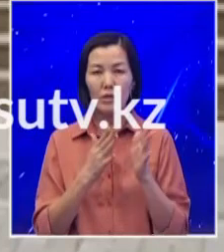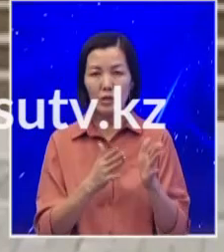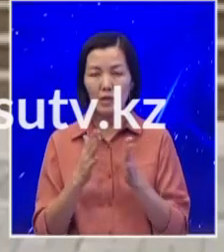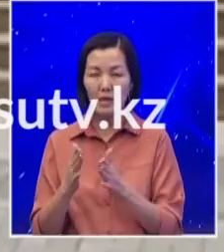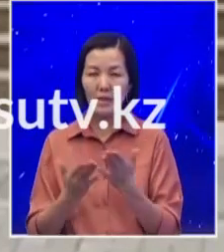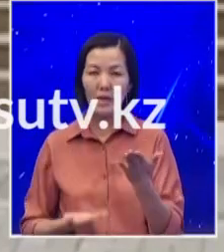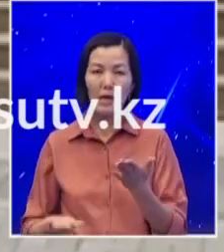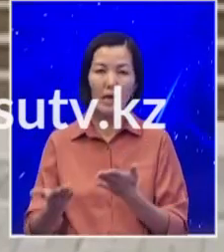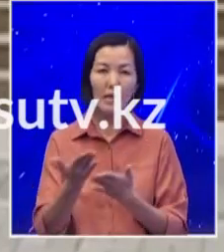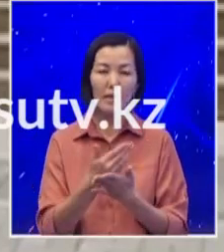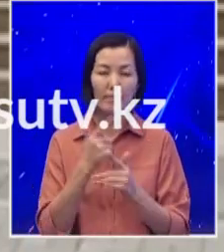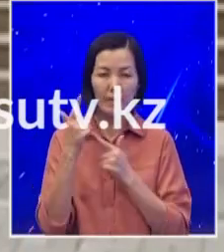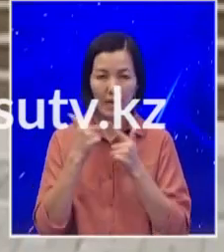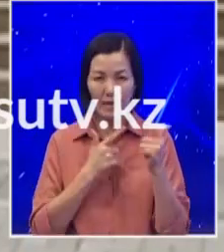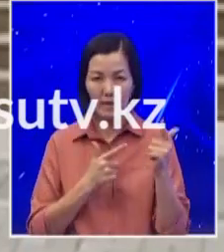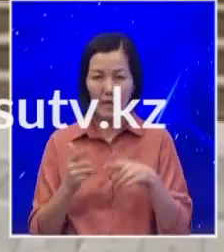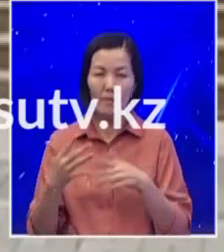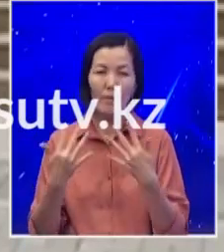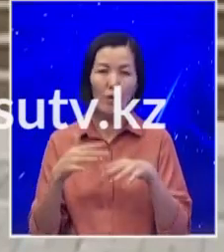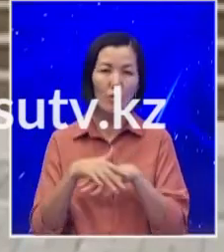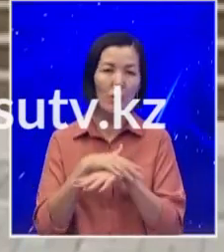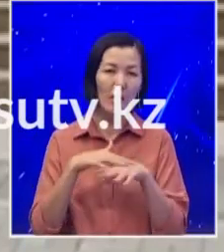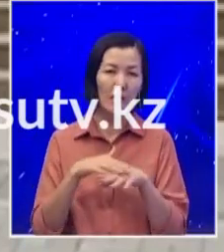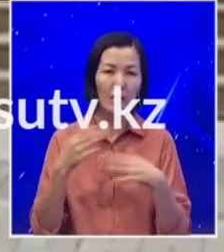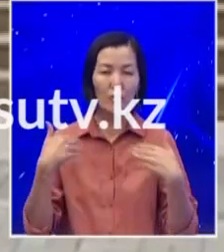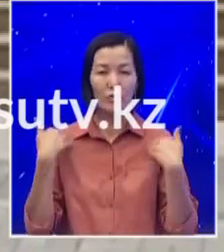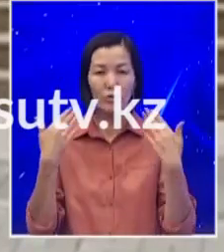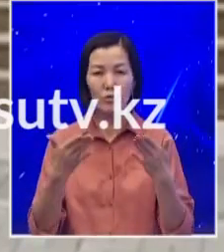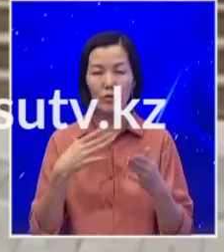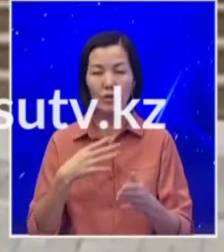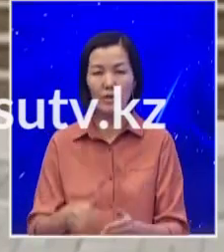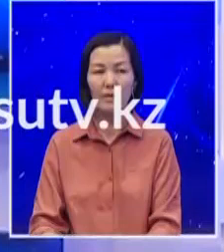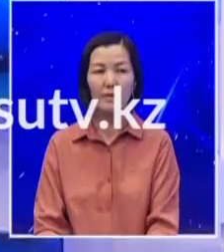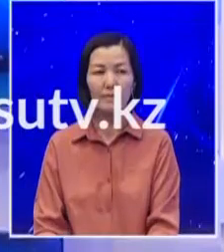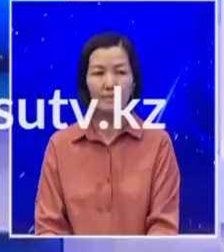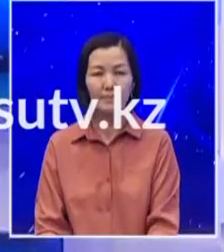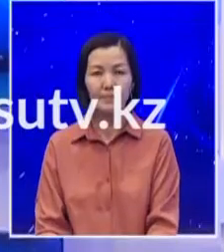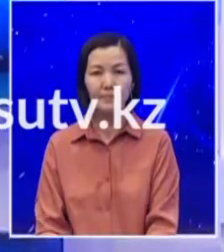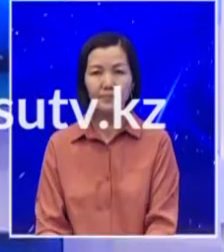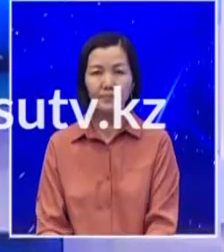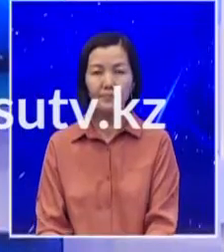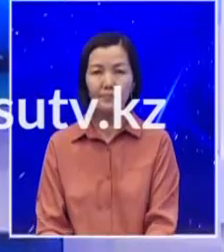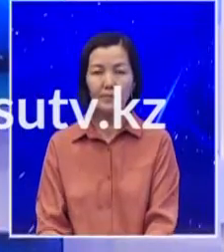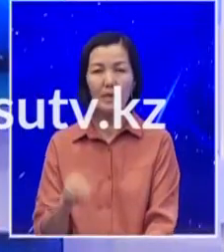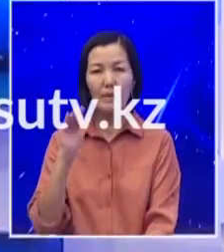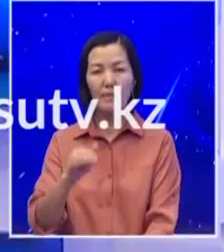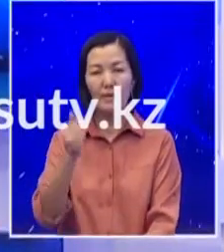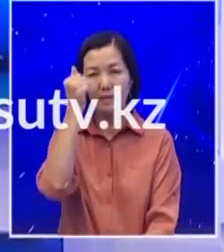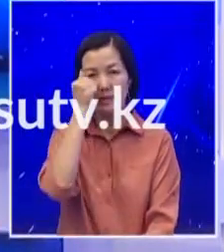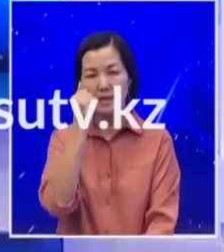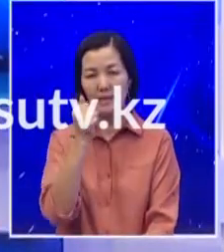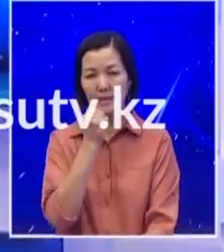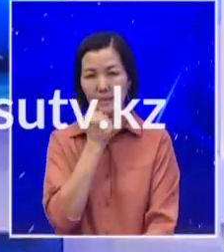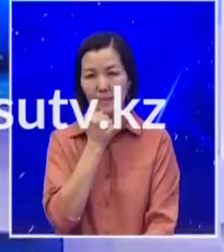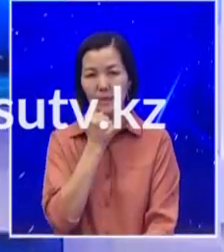осы ауылдың халқы оқырмандарға жол тартты. Мың тағызым саған